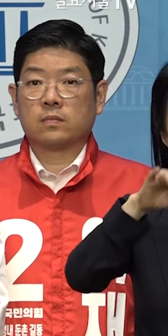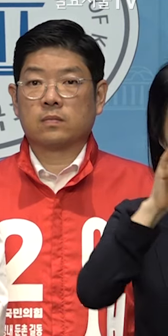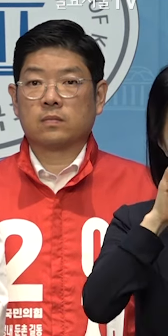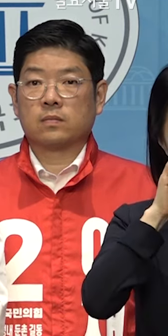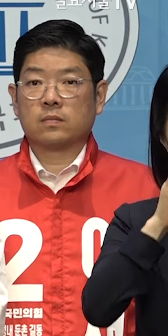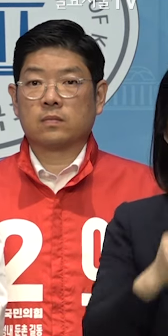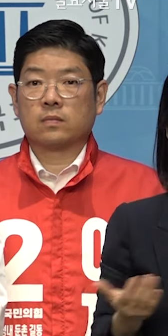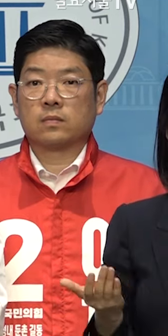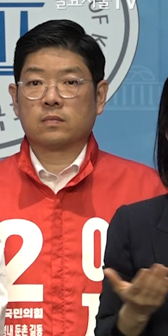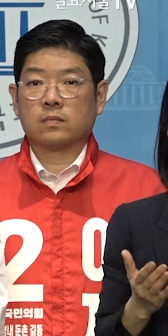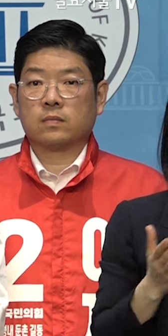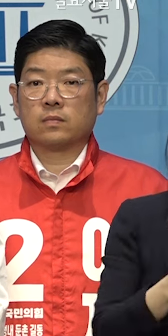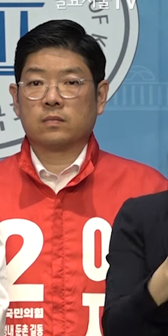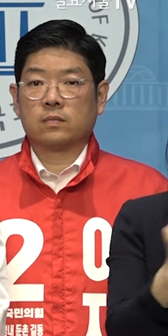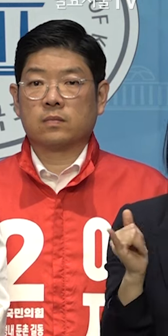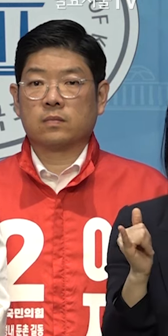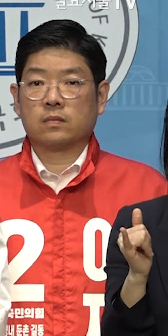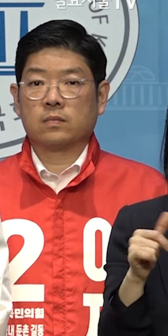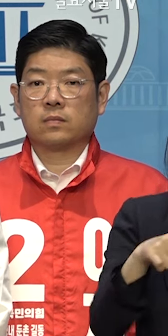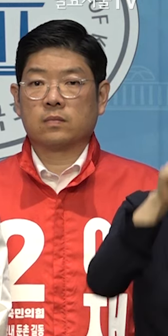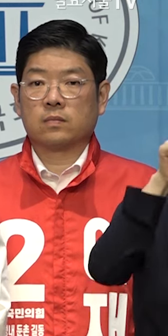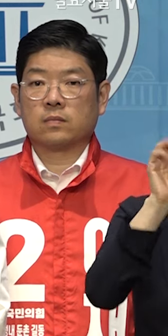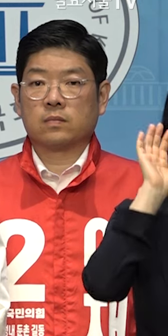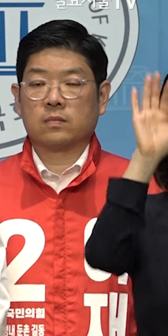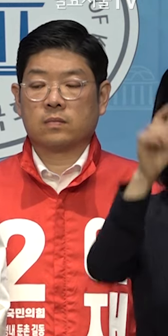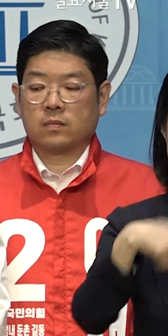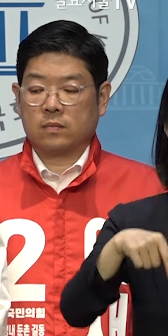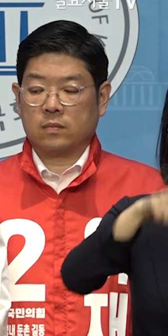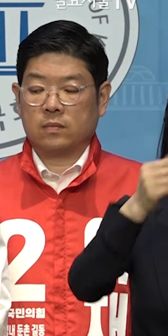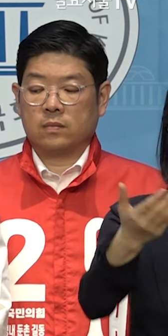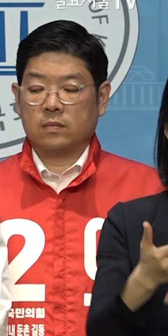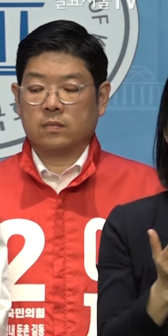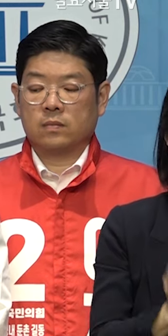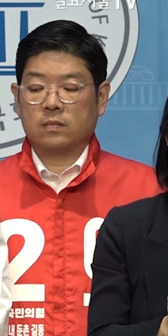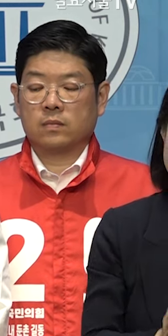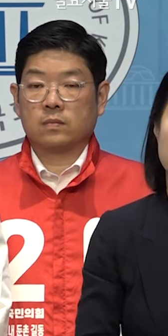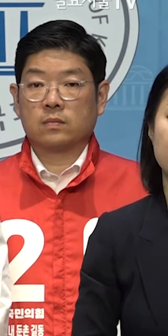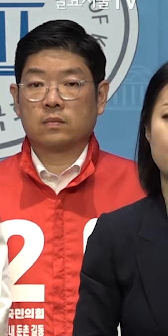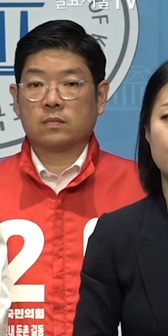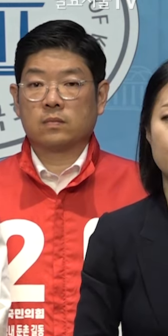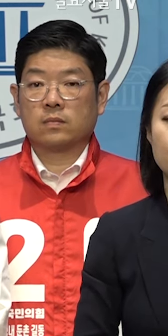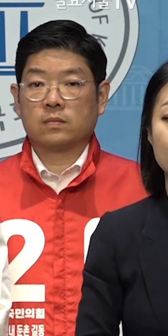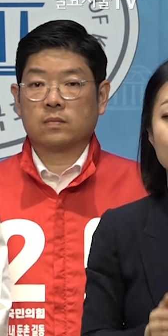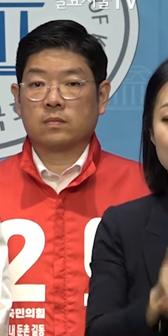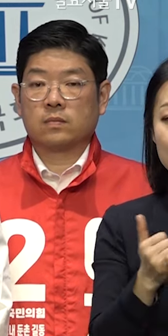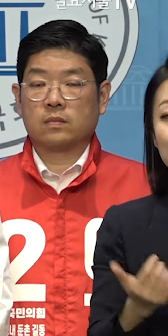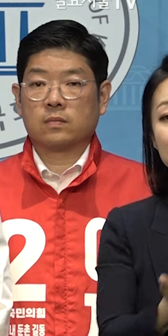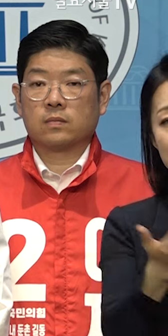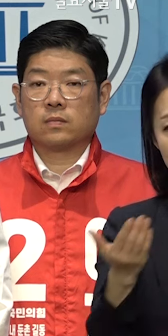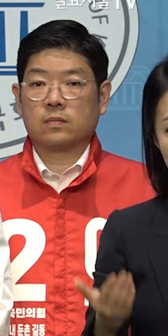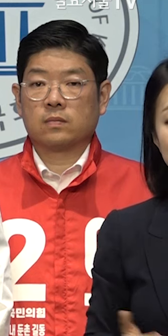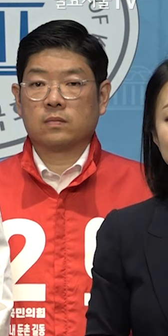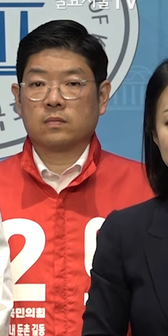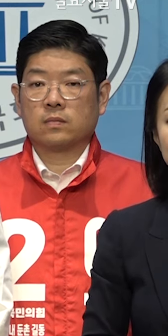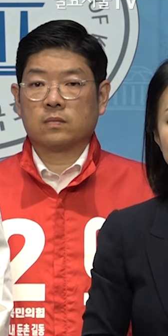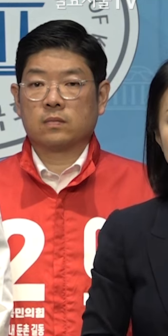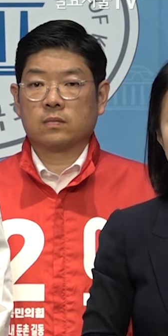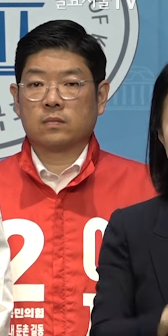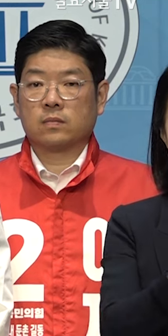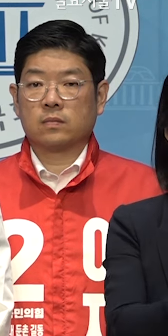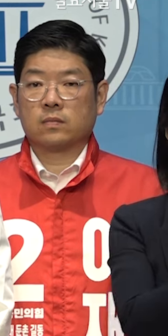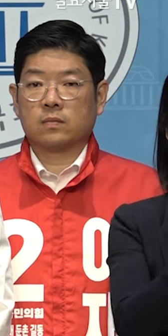십 미래를 위한 투표를 해주십시오 존경하는 국민 여러분